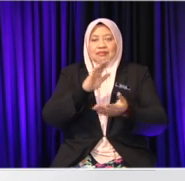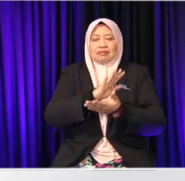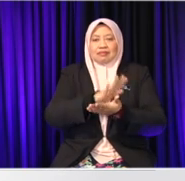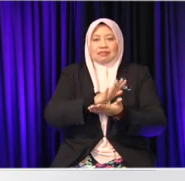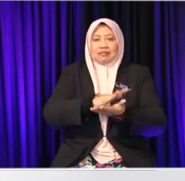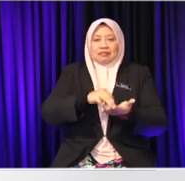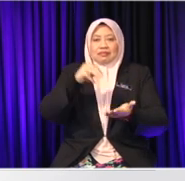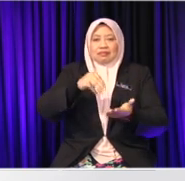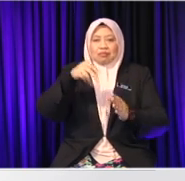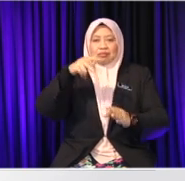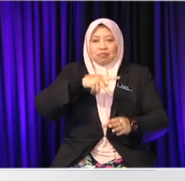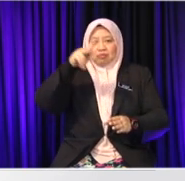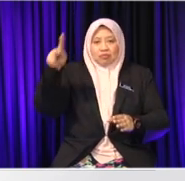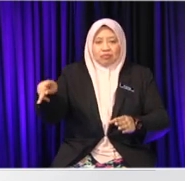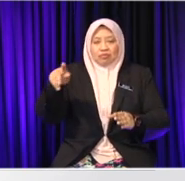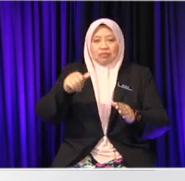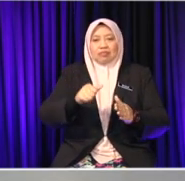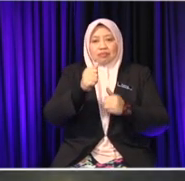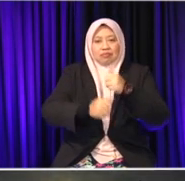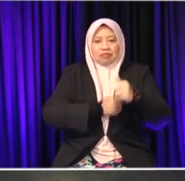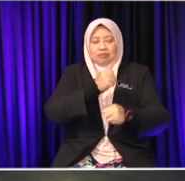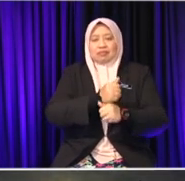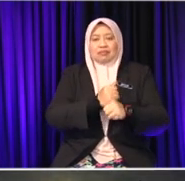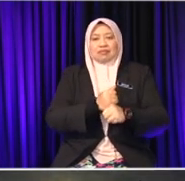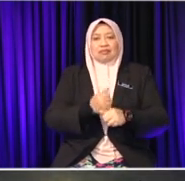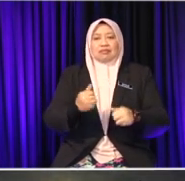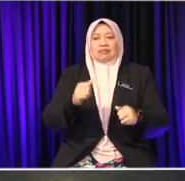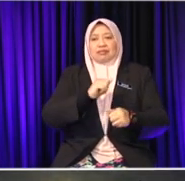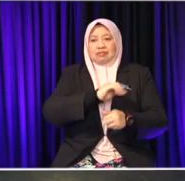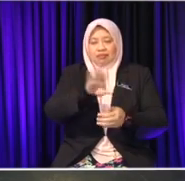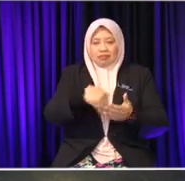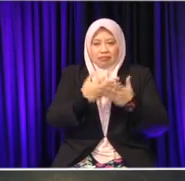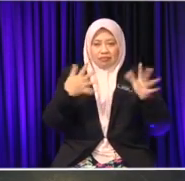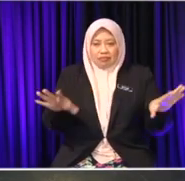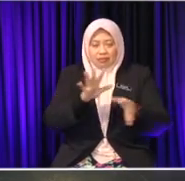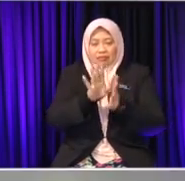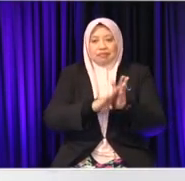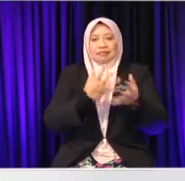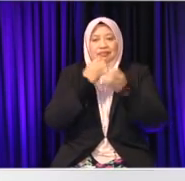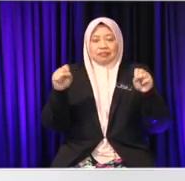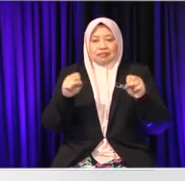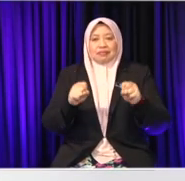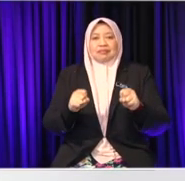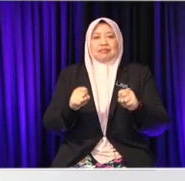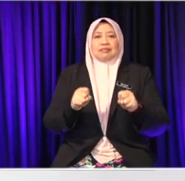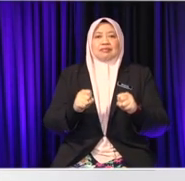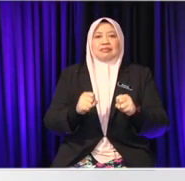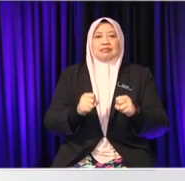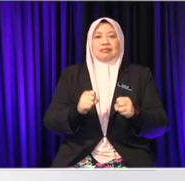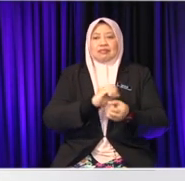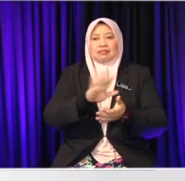Oke Baik Ibu untuk anda semua adakah anda bersedia untuk pembelajaran kita pada hari ini Apabila